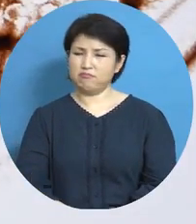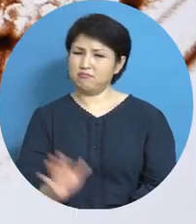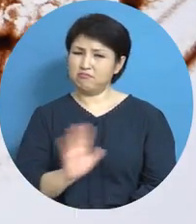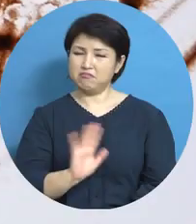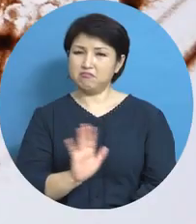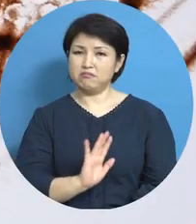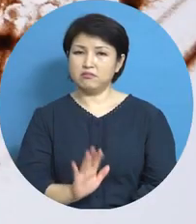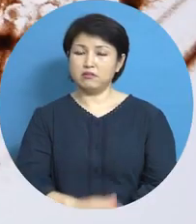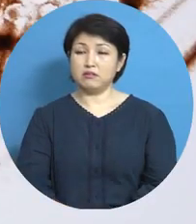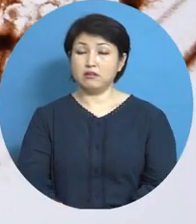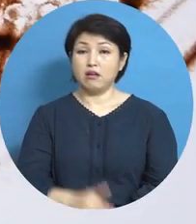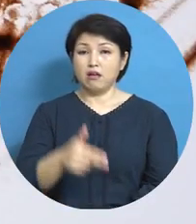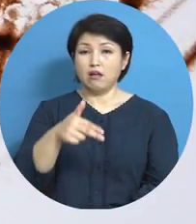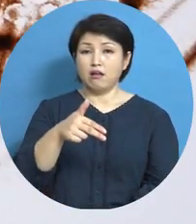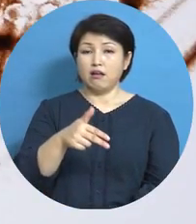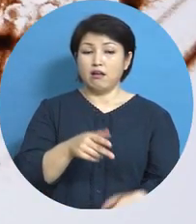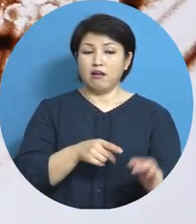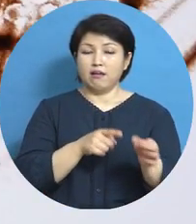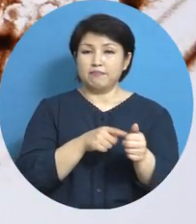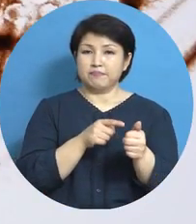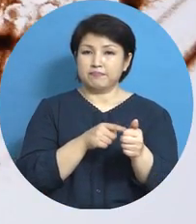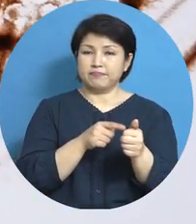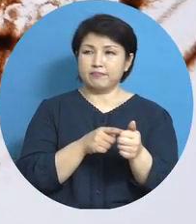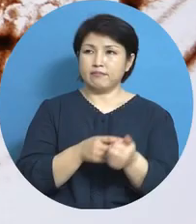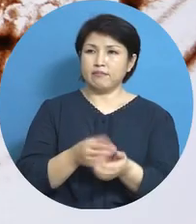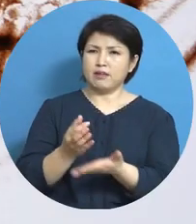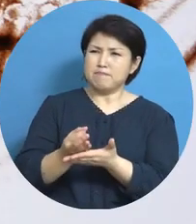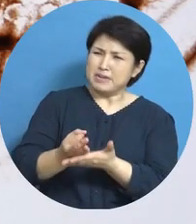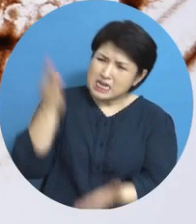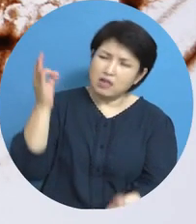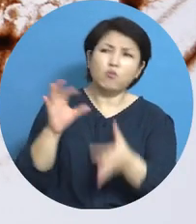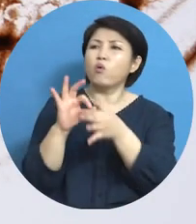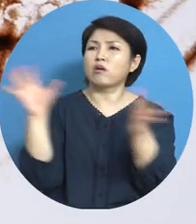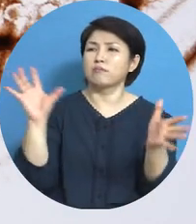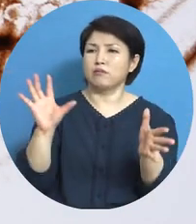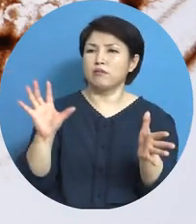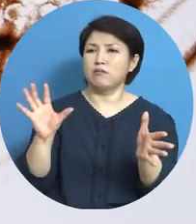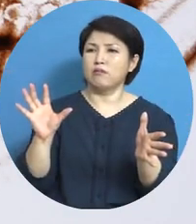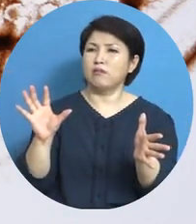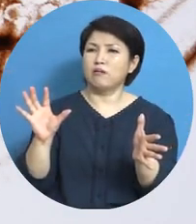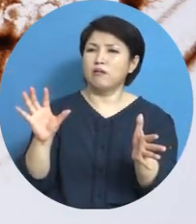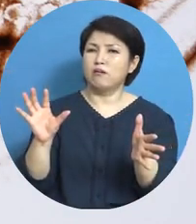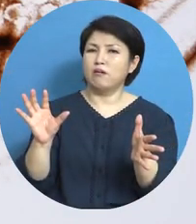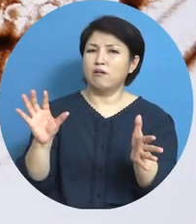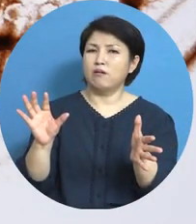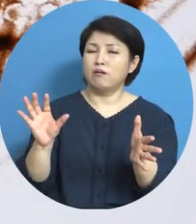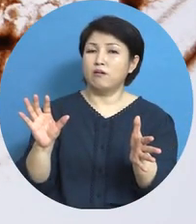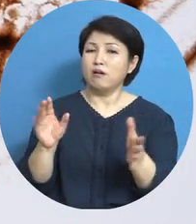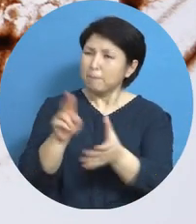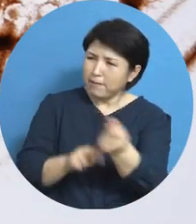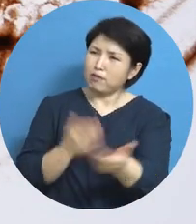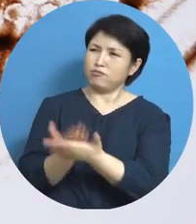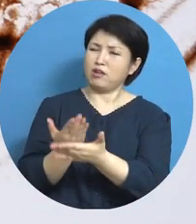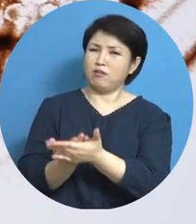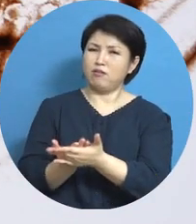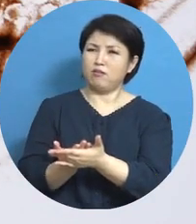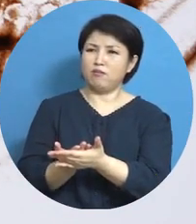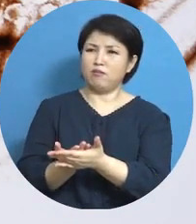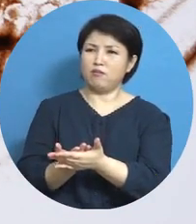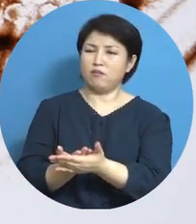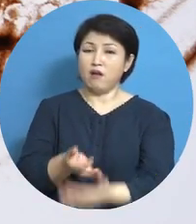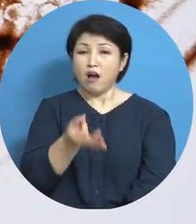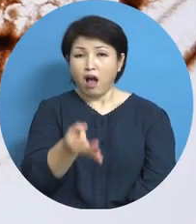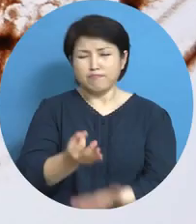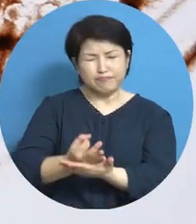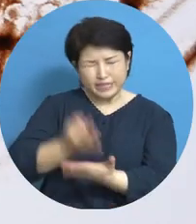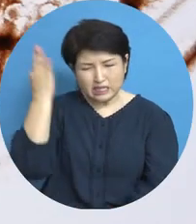그러니까 이 장자가 뭐라 그랬냐면 값은 얼마든지 쳐드릴 테니까 파십시오 이랬어. 이 얼마든지